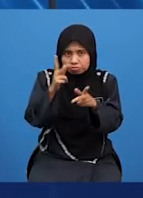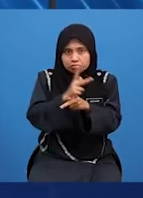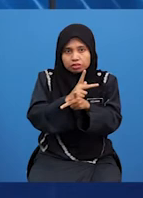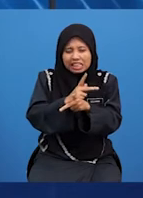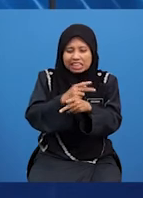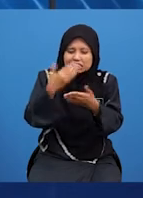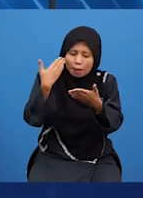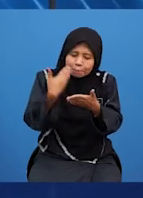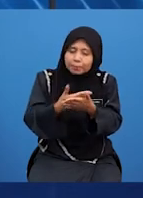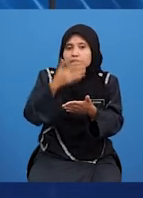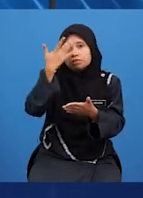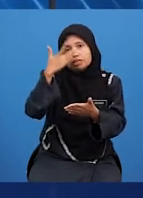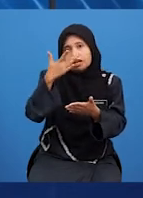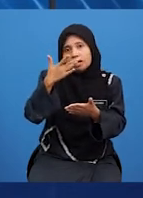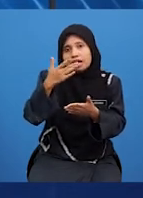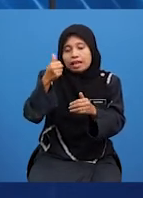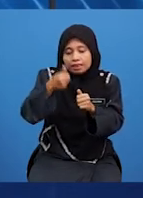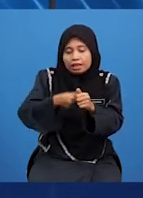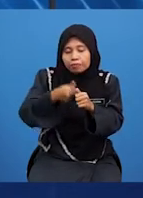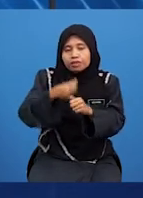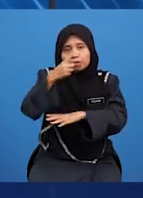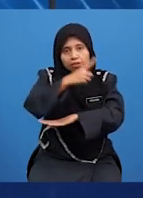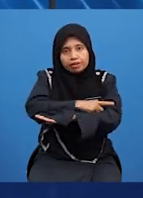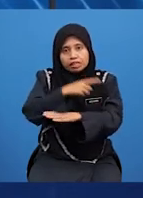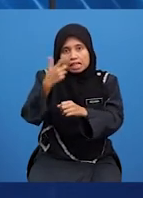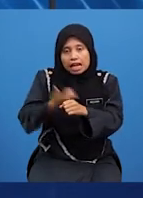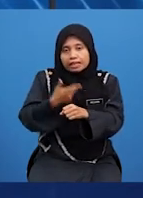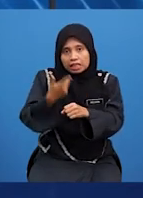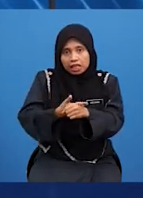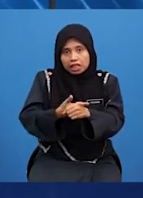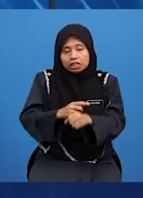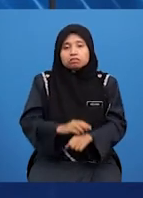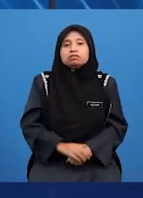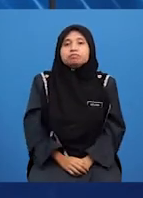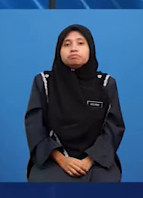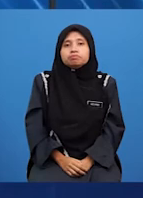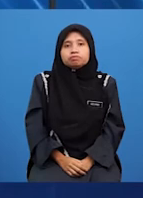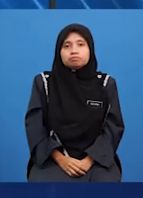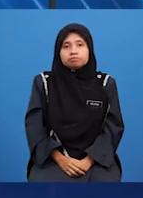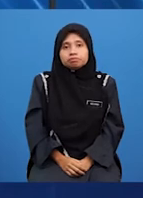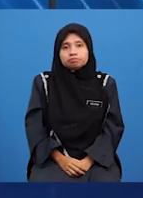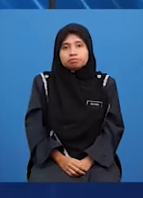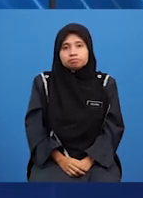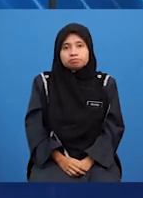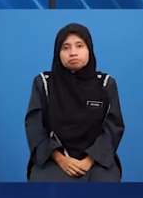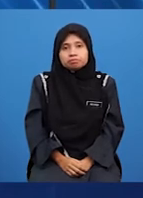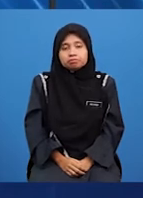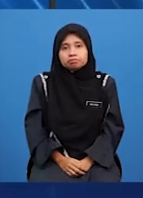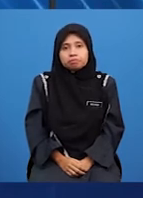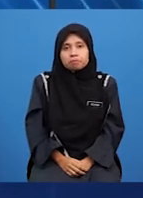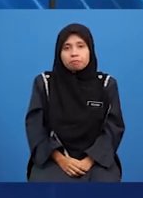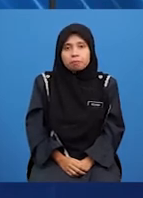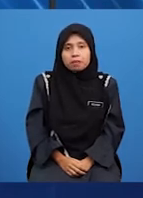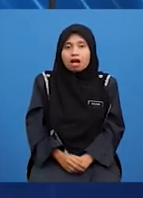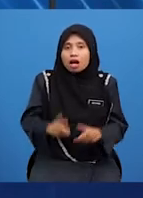sehinggalah kita dapat hasilkan hasil lukisan yang diingini. Nak mencelah sikit, Arif. Orang selalu sebut, right practice. Practice make perfect.